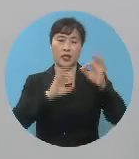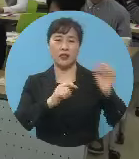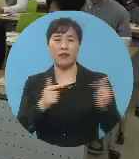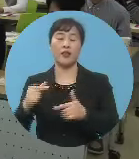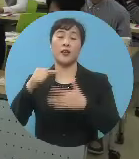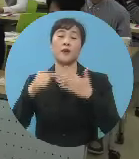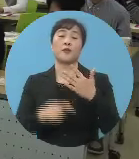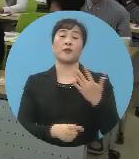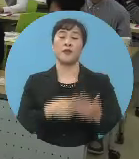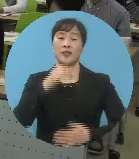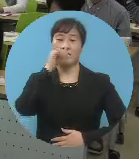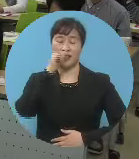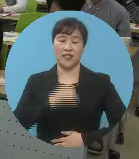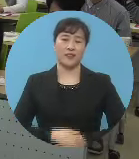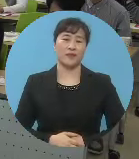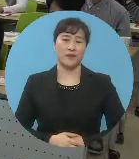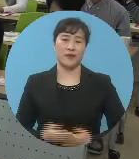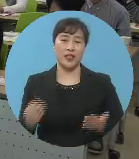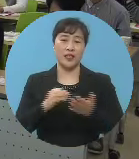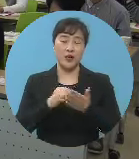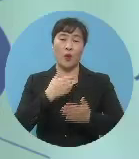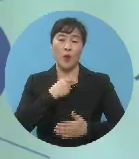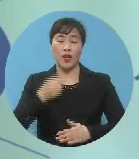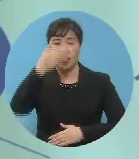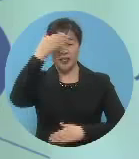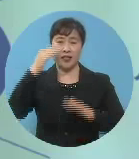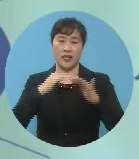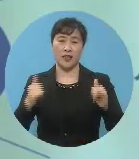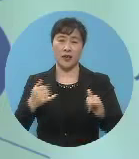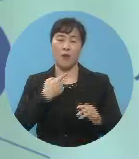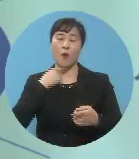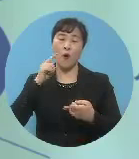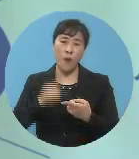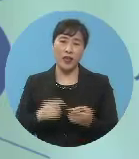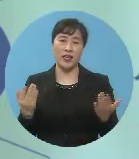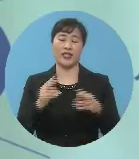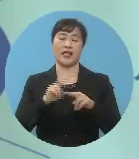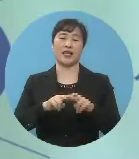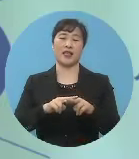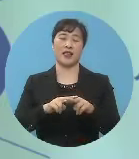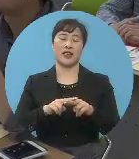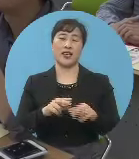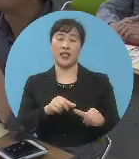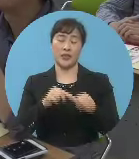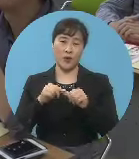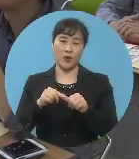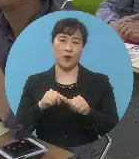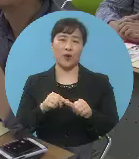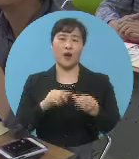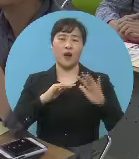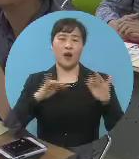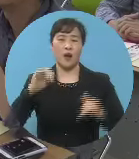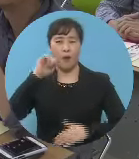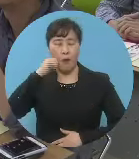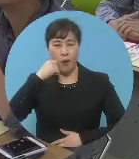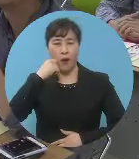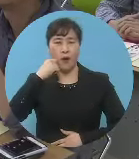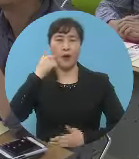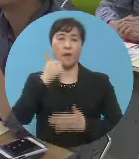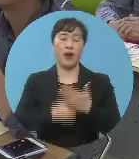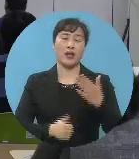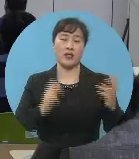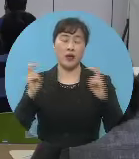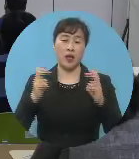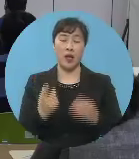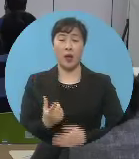진행됩니다. 취업을 희망하는 청년은 마음에 꼭 맞는 일자리를, 구인난을 겪고 있는 기업은 현장에서